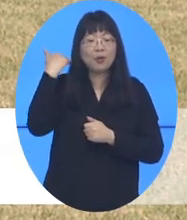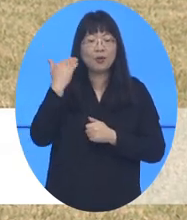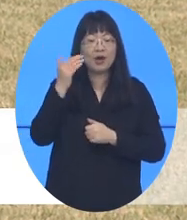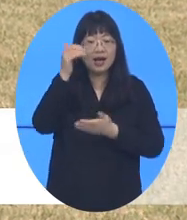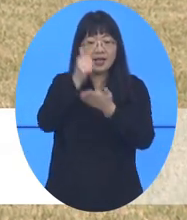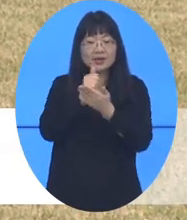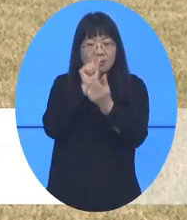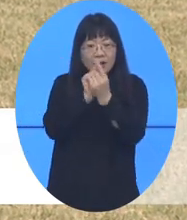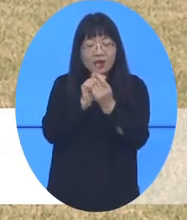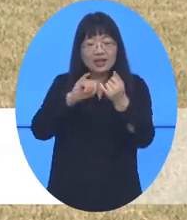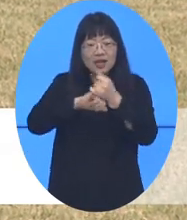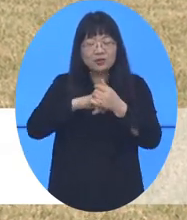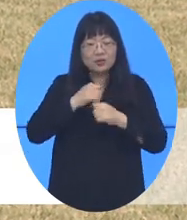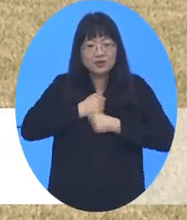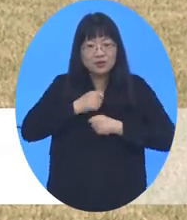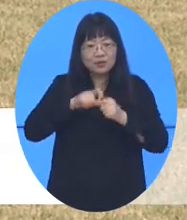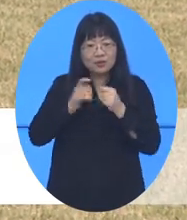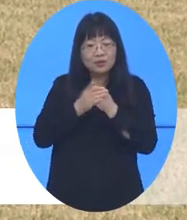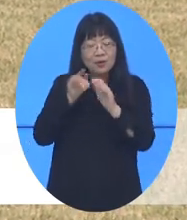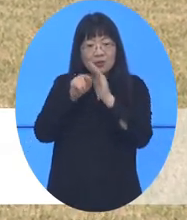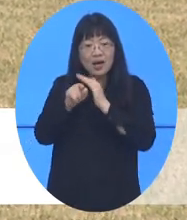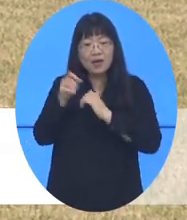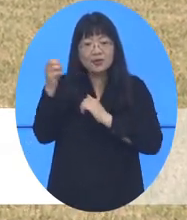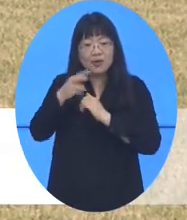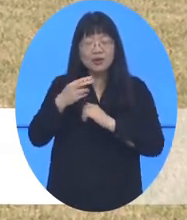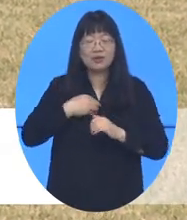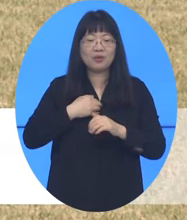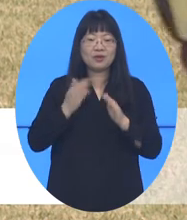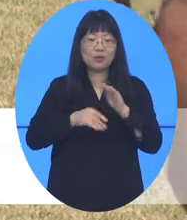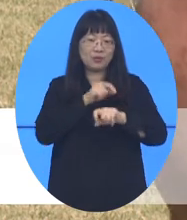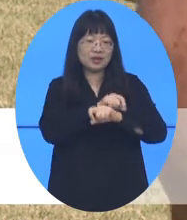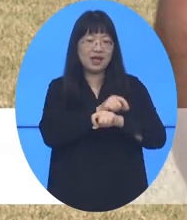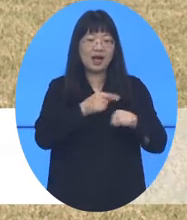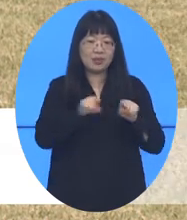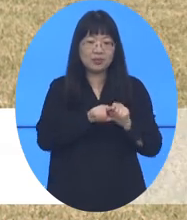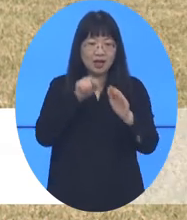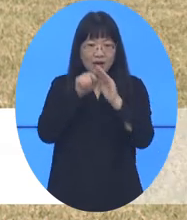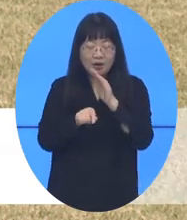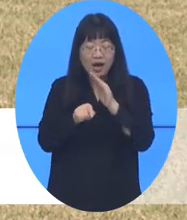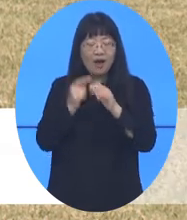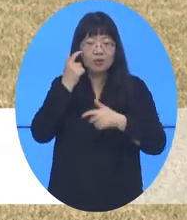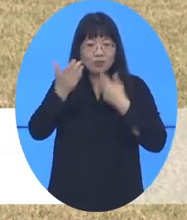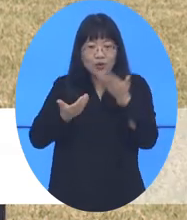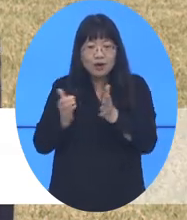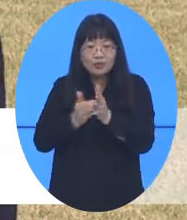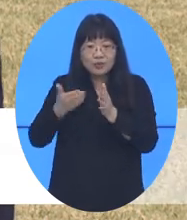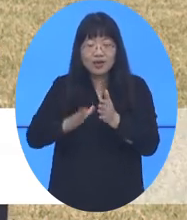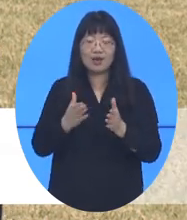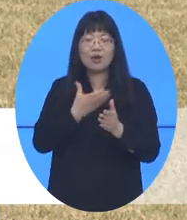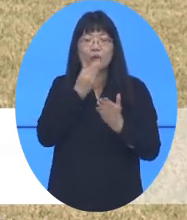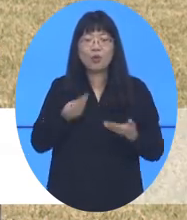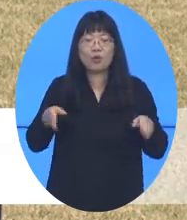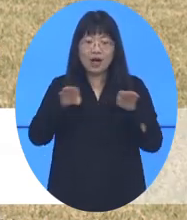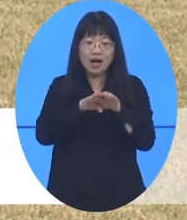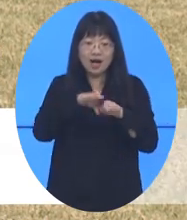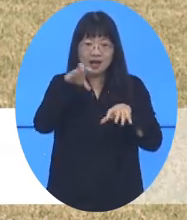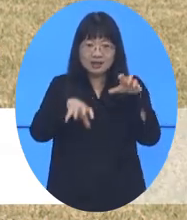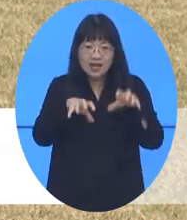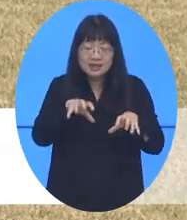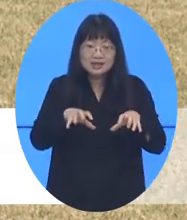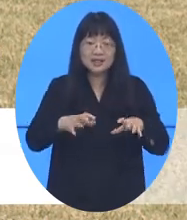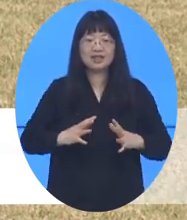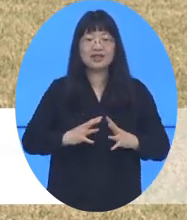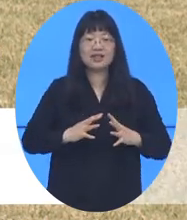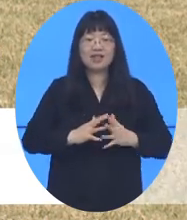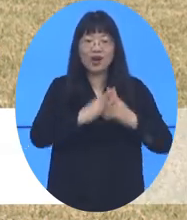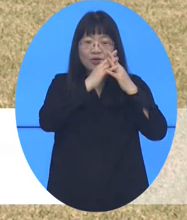제가 한번 약속 지키러 왔었고 그 후에 우리 직원들이 여기 수시로 와가지고 의견도 듣고 막 그랬는데 여기 복합단지 그